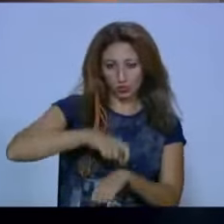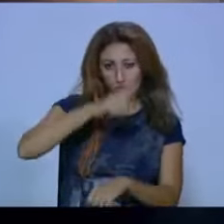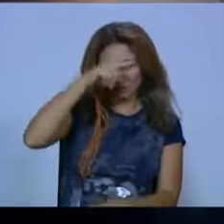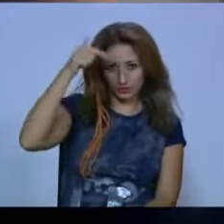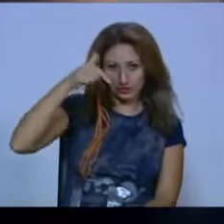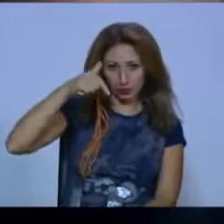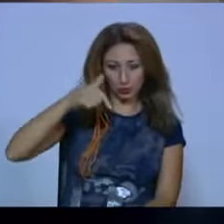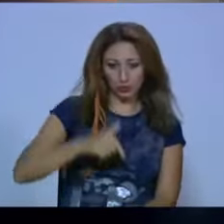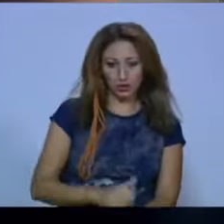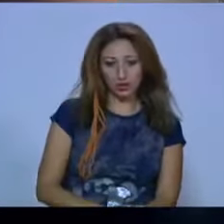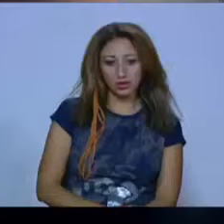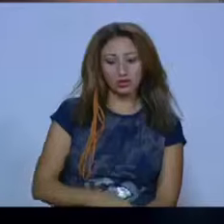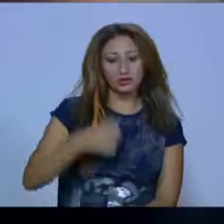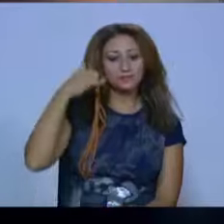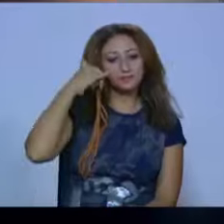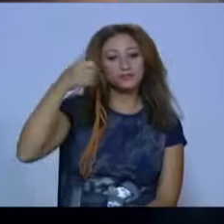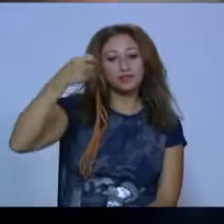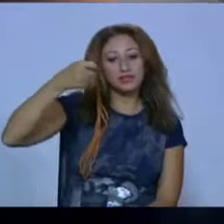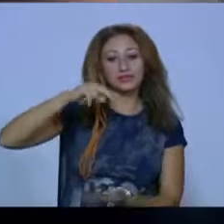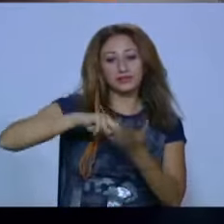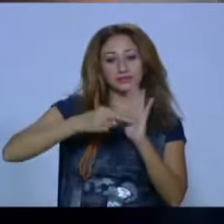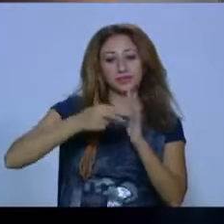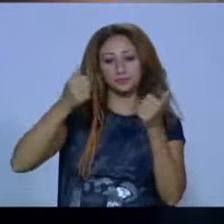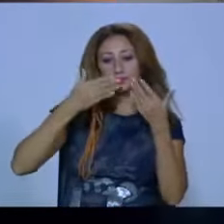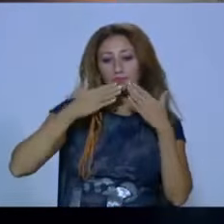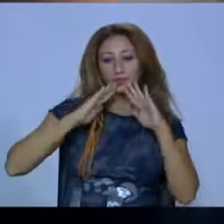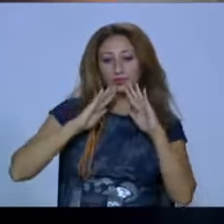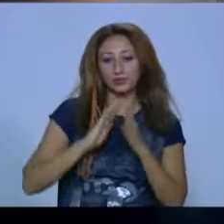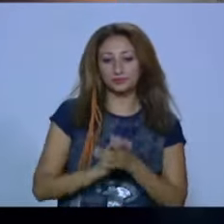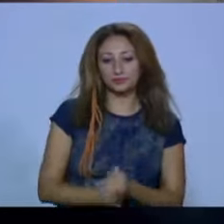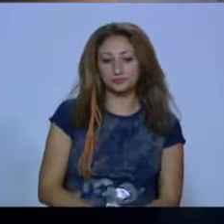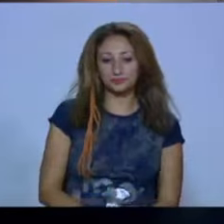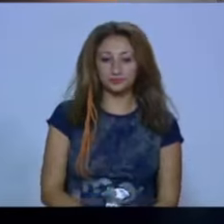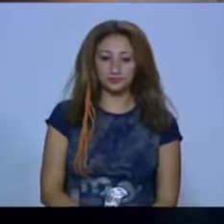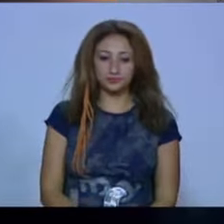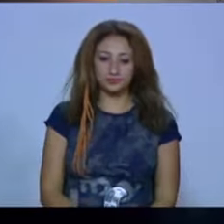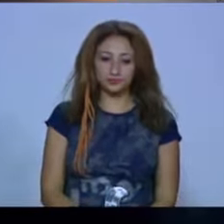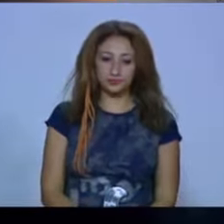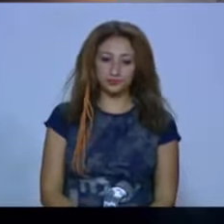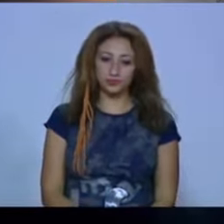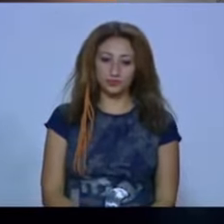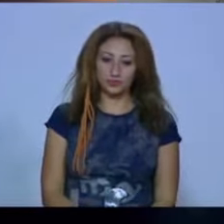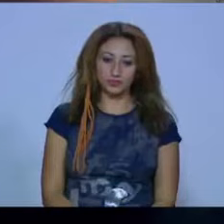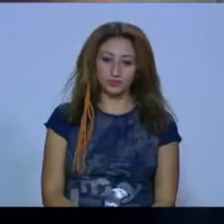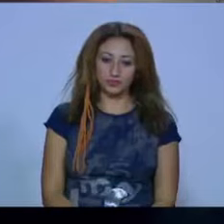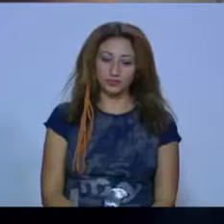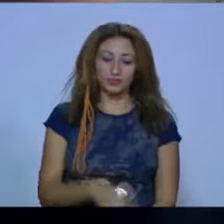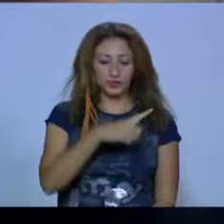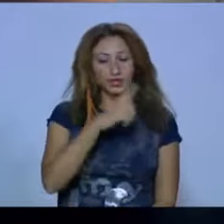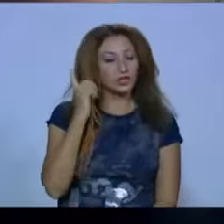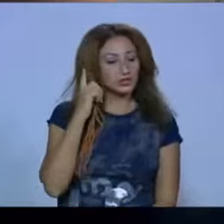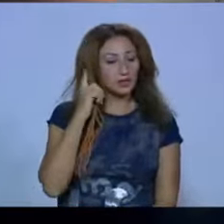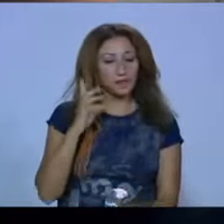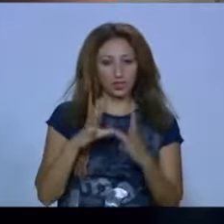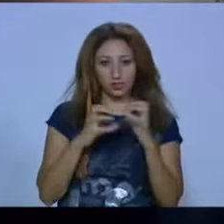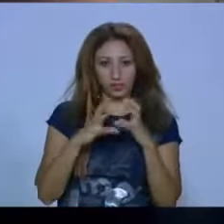دكتور شريف مساء الخير يا فندم. مساء النور يا فندم، اهلا بحضرتك. اهلا بحضرتك. يا ترى سيادتك يعني يمكن استمعت معايا عن تفاصيل